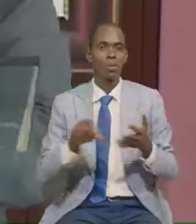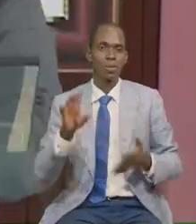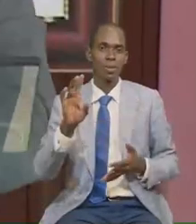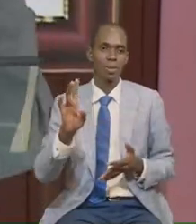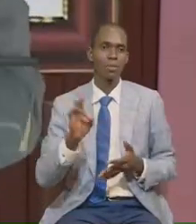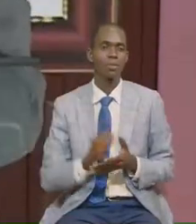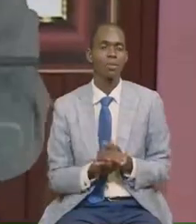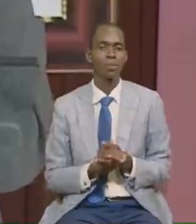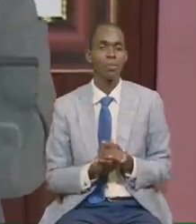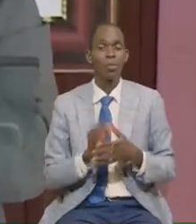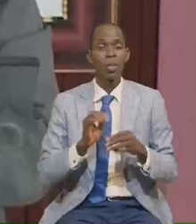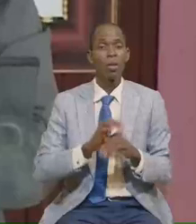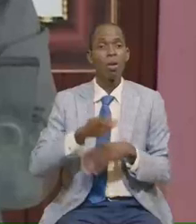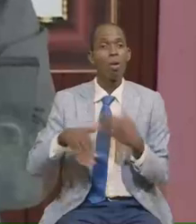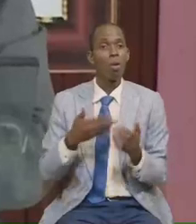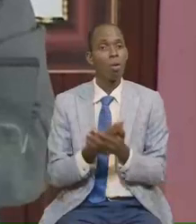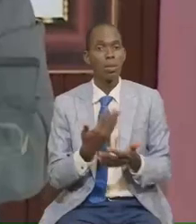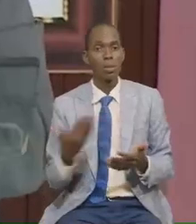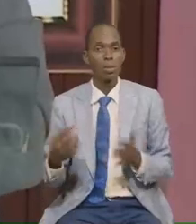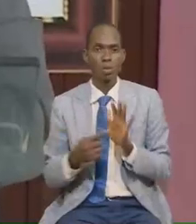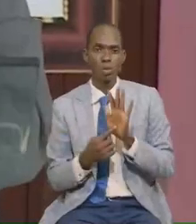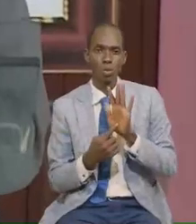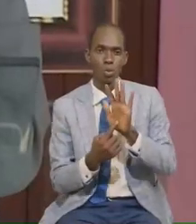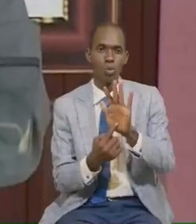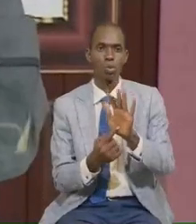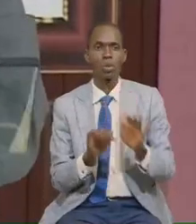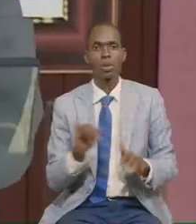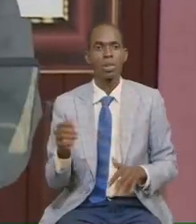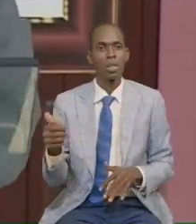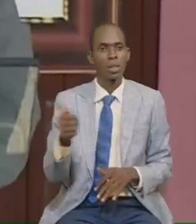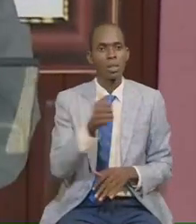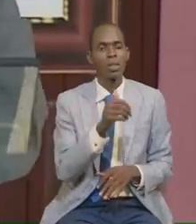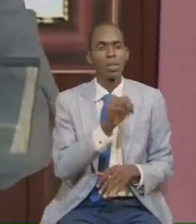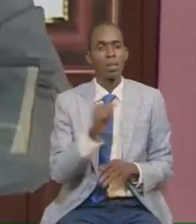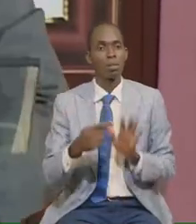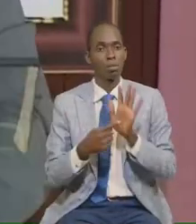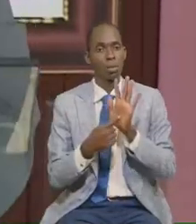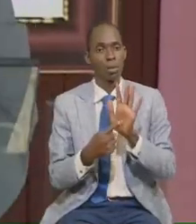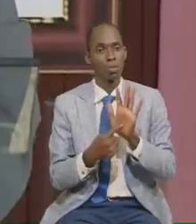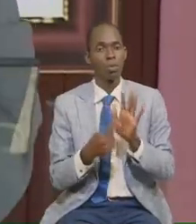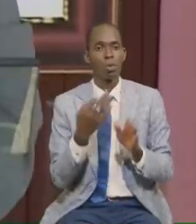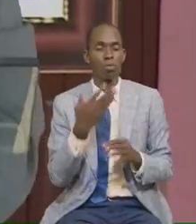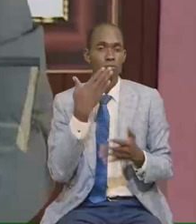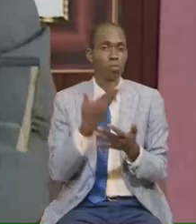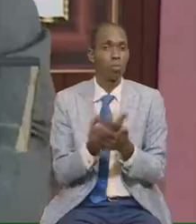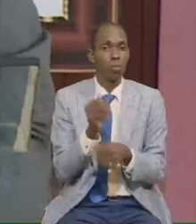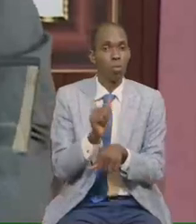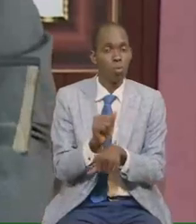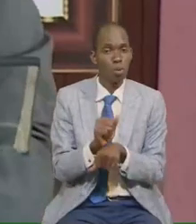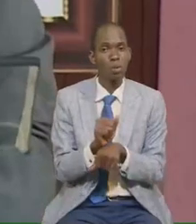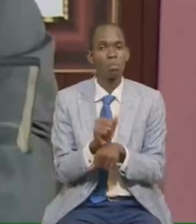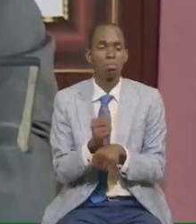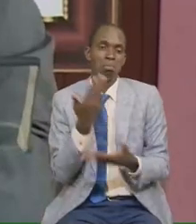petite 2 7 démontrant toi même à tous égale modèle de bonnes oeuvres peut-être tu es